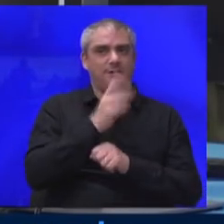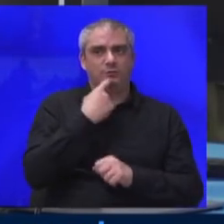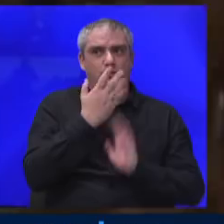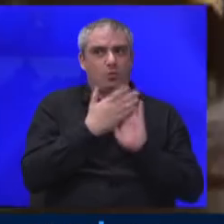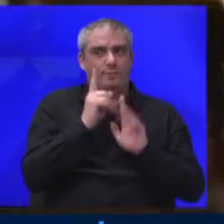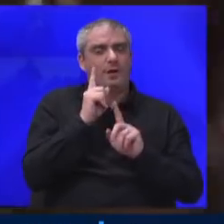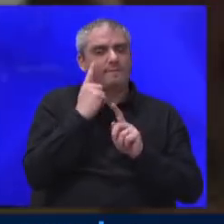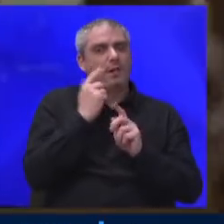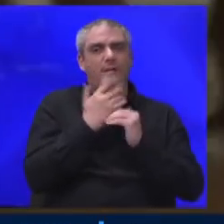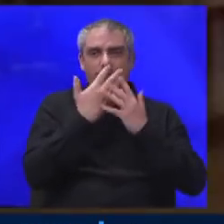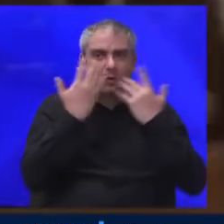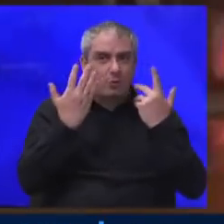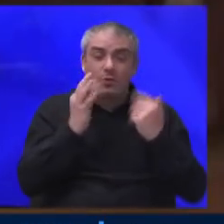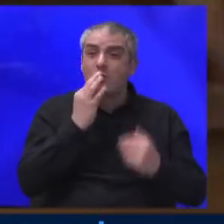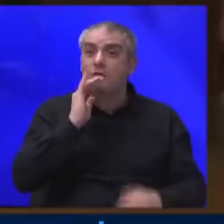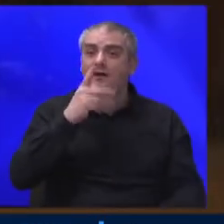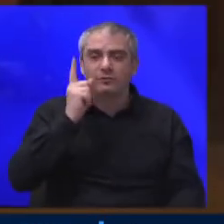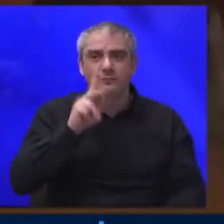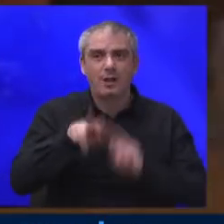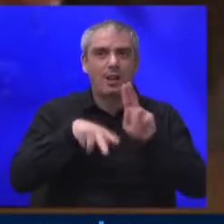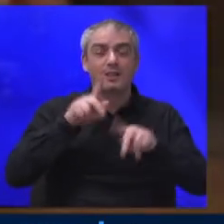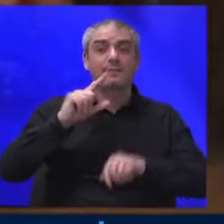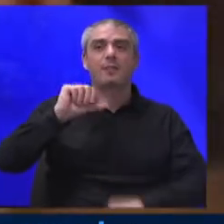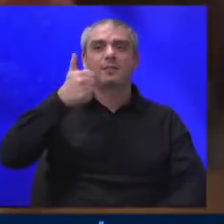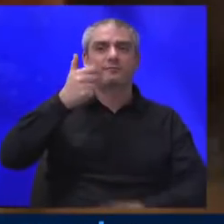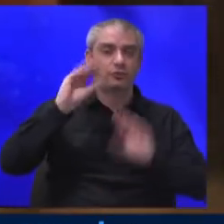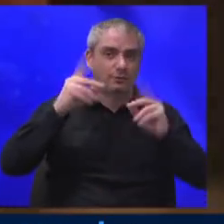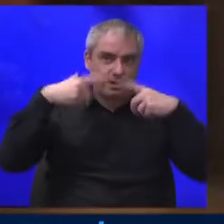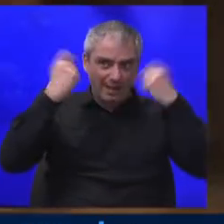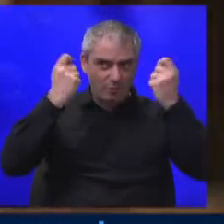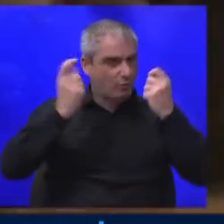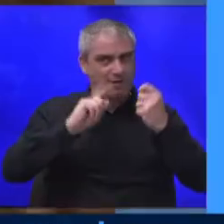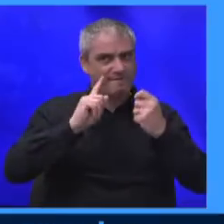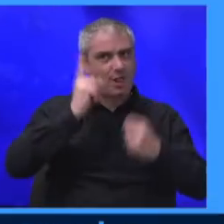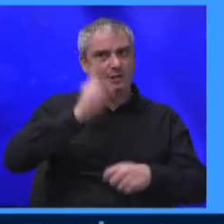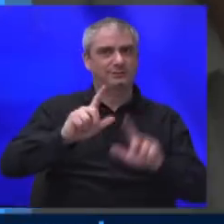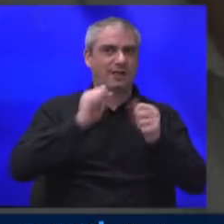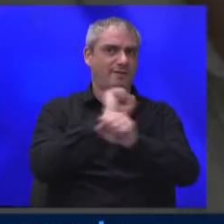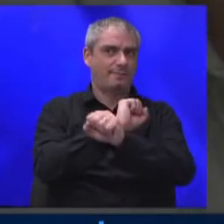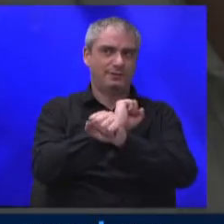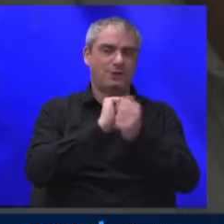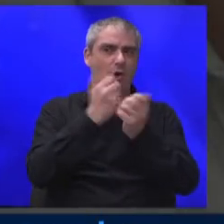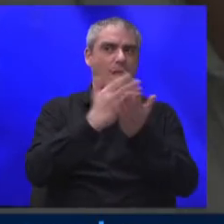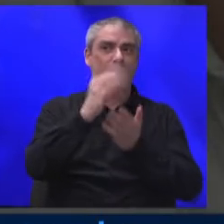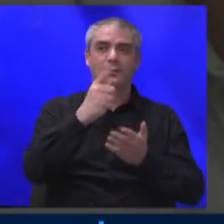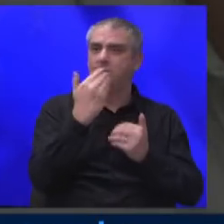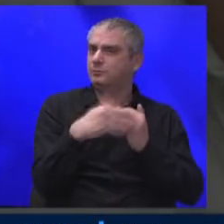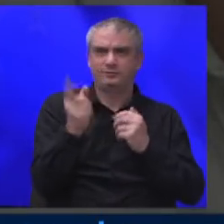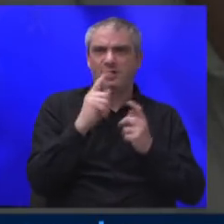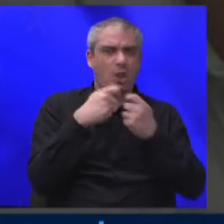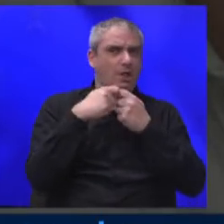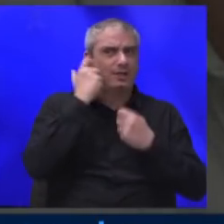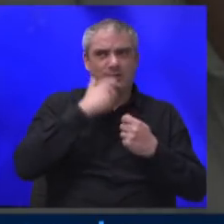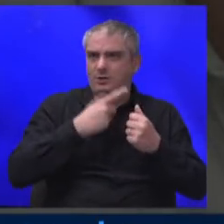הקו ברור. בנוער הגבוהות צריך לטפל קודם כל בחינוך, ולא בצווי מעצר או הרחקה. בסוף לא